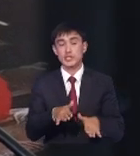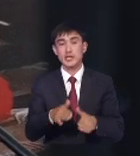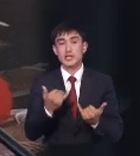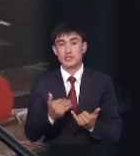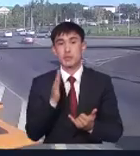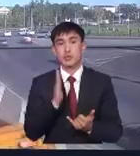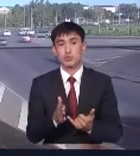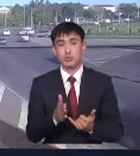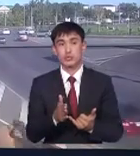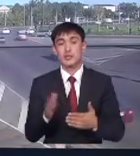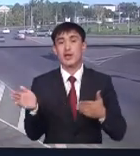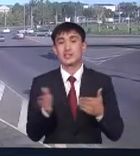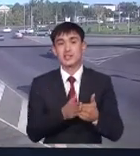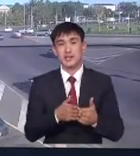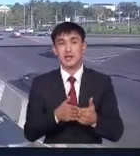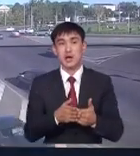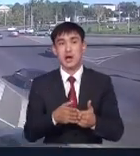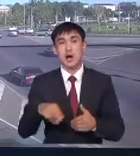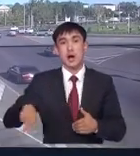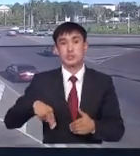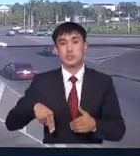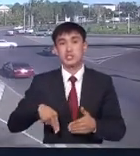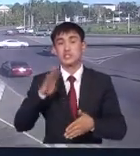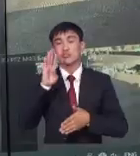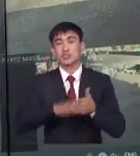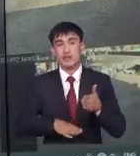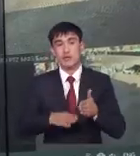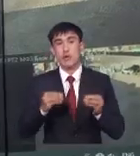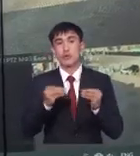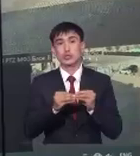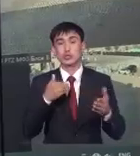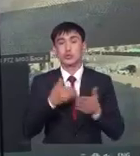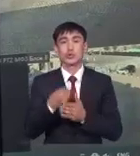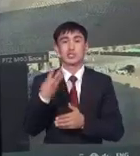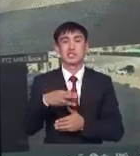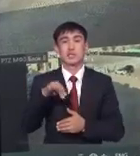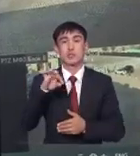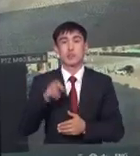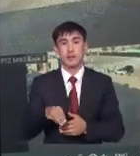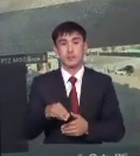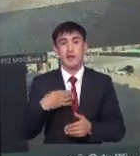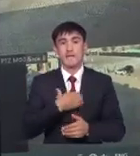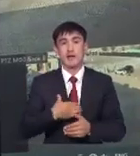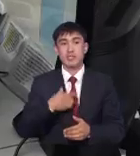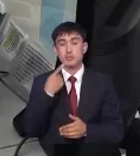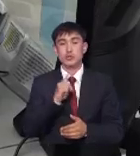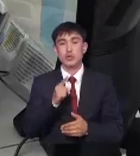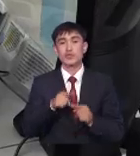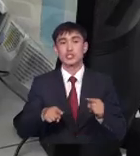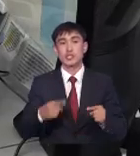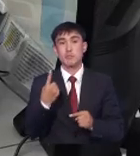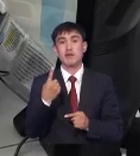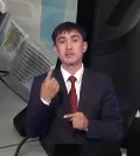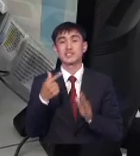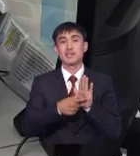теперь Предусмотрено наказание в виде административного штрафа от 10 до 30 МРП важно отметить что в течение